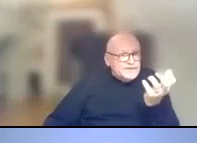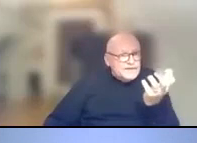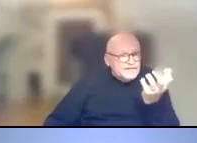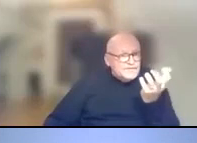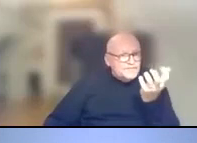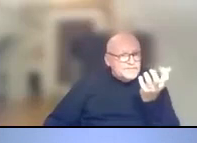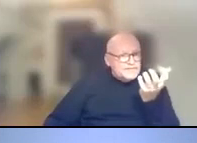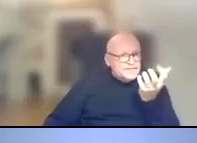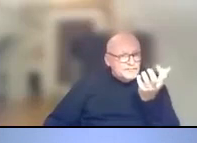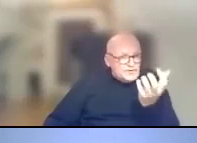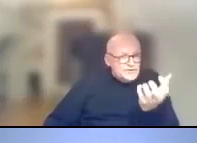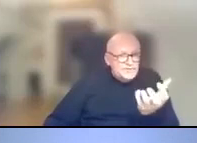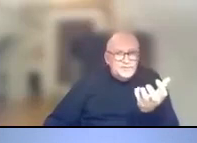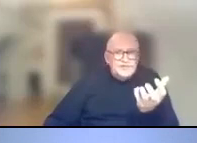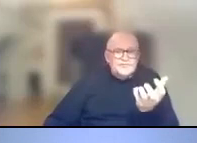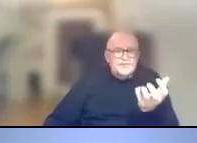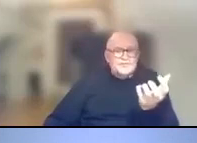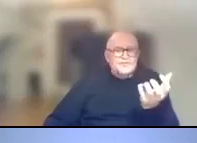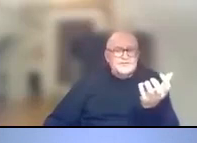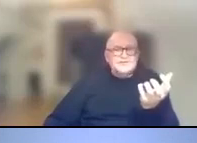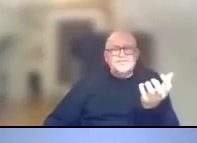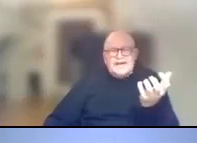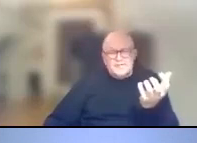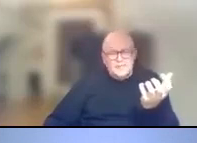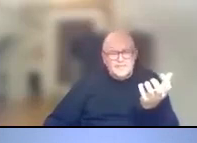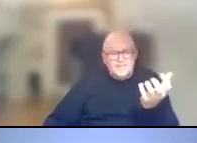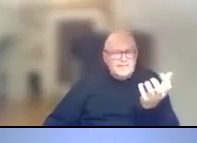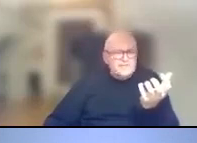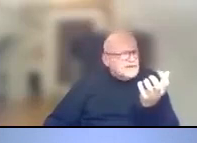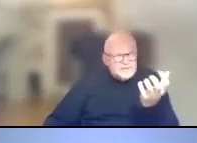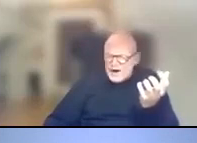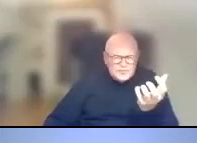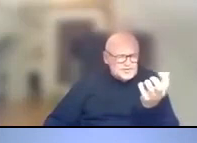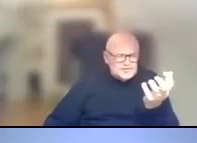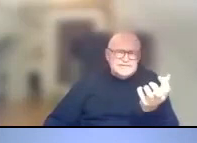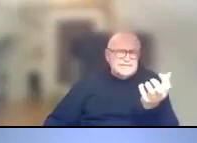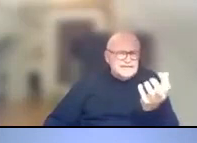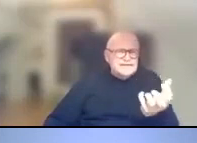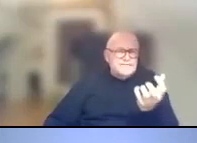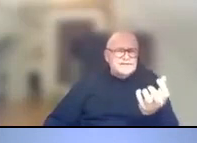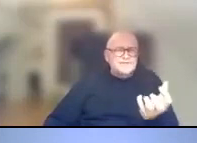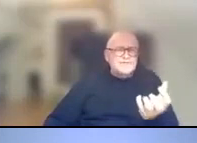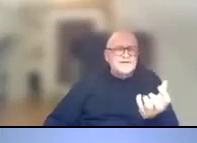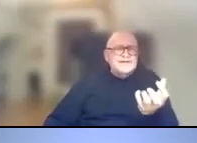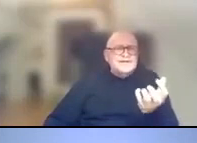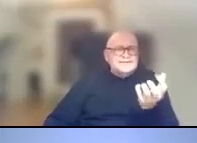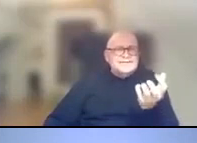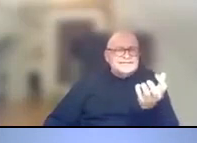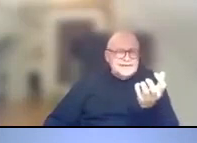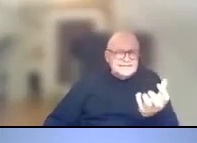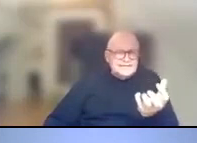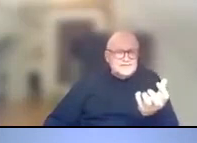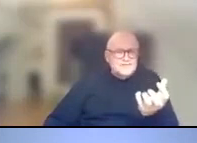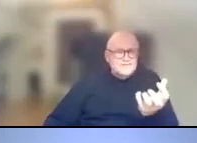tötete. Die Motive für die Tötung sind weit überwiegend, nahezu ausschließlich in der Person